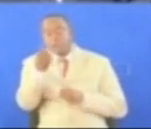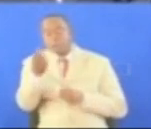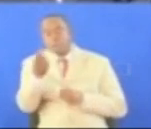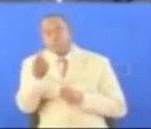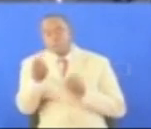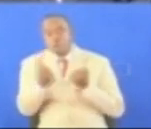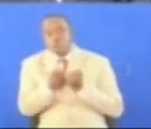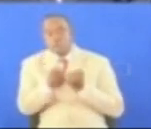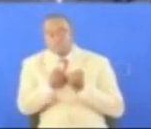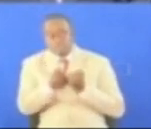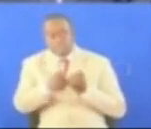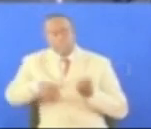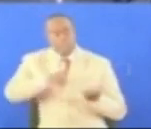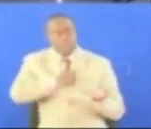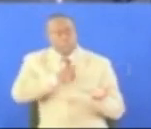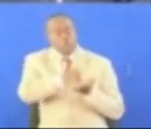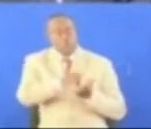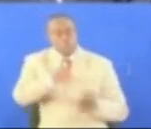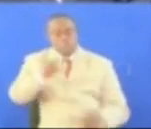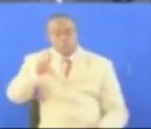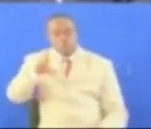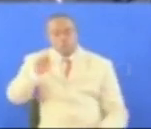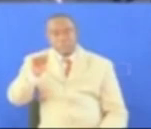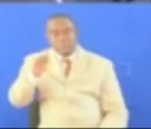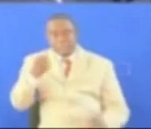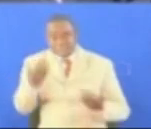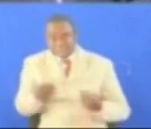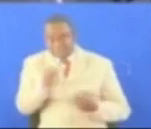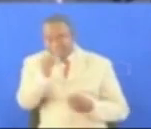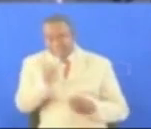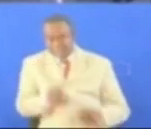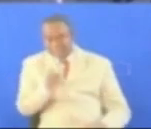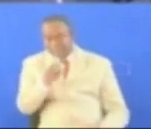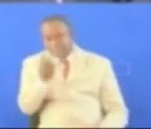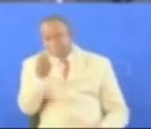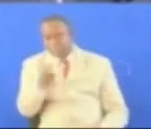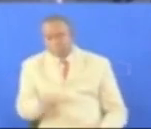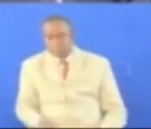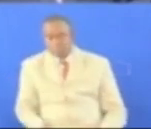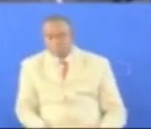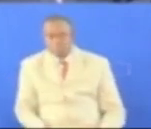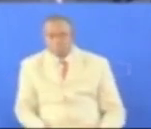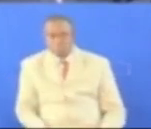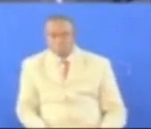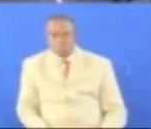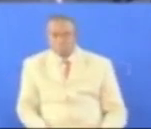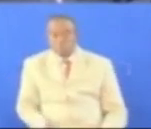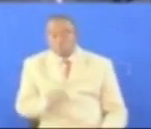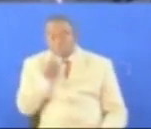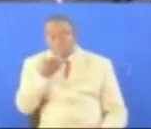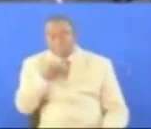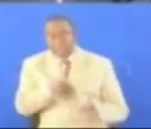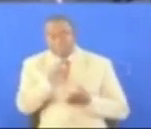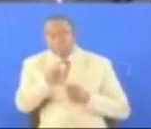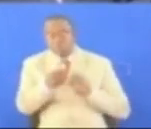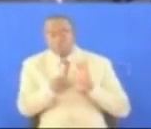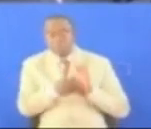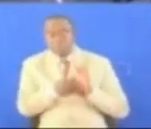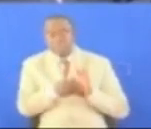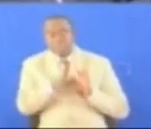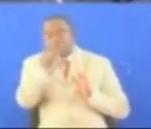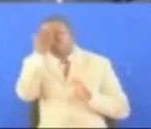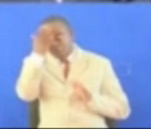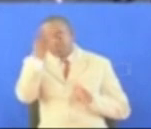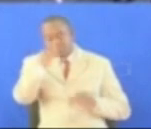Chanduli, kimefika 42%. Lakini tunajua, tuliambiwa mpaka Septemba kitakuwa kimekamilika. Tunajua zitaletwa